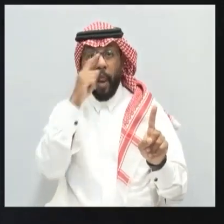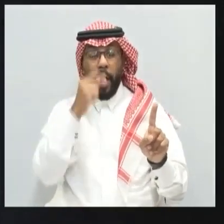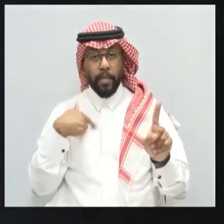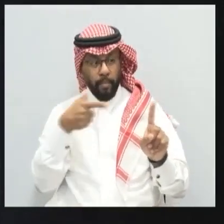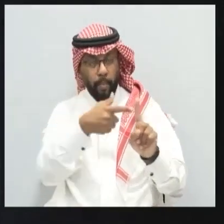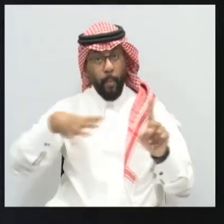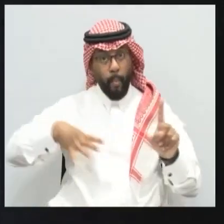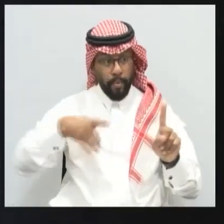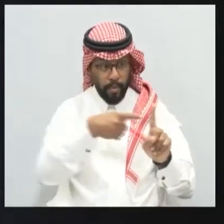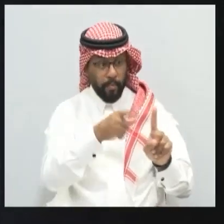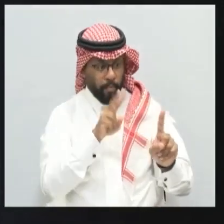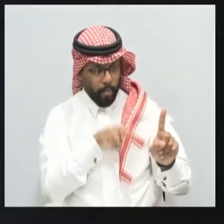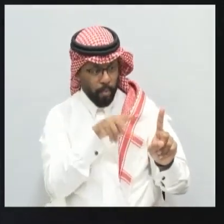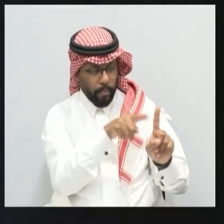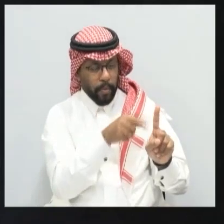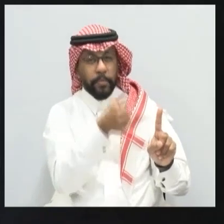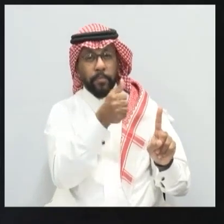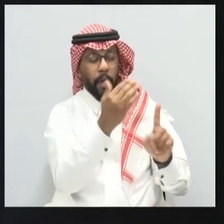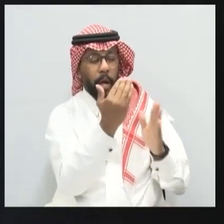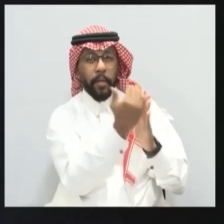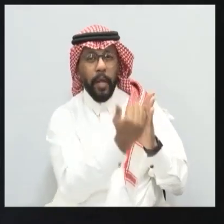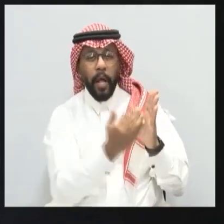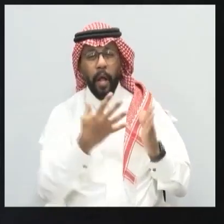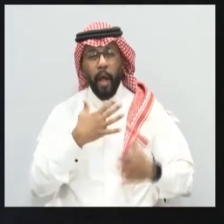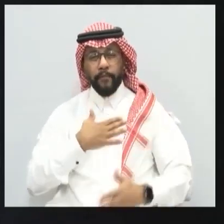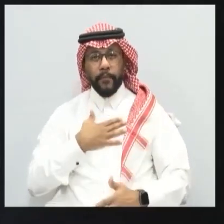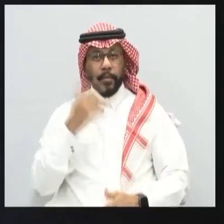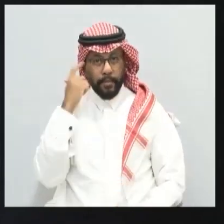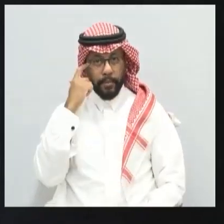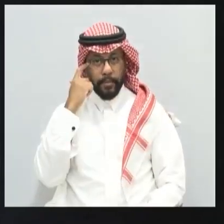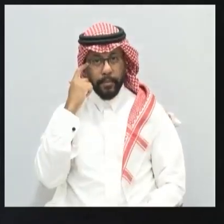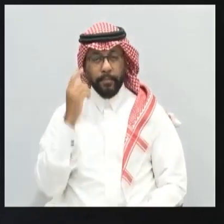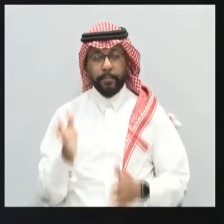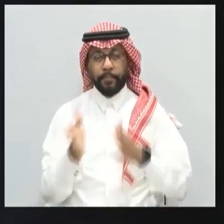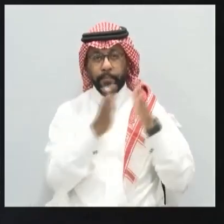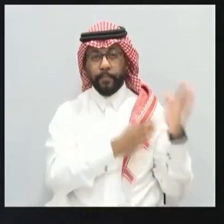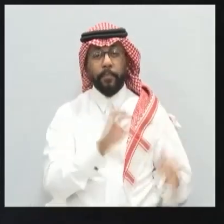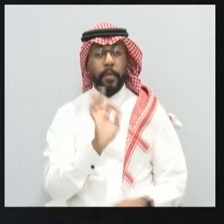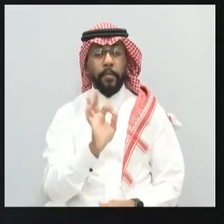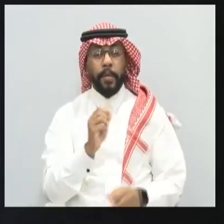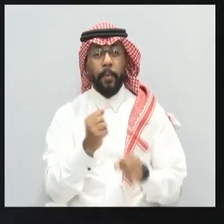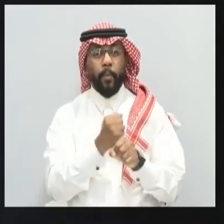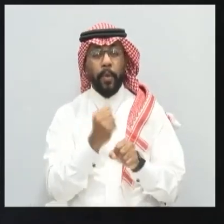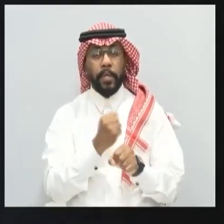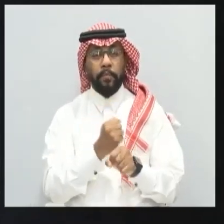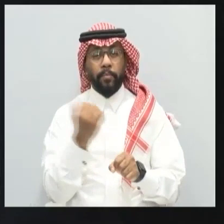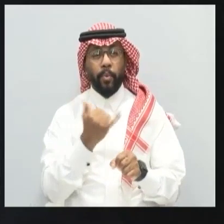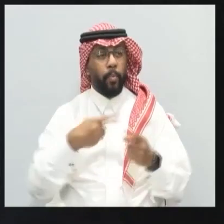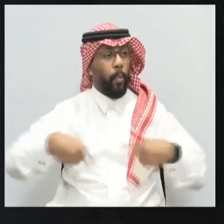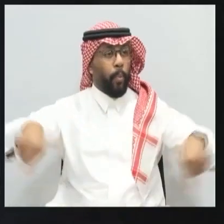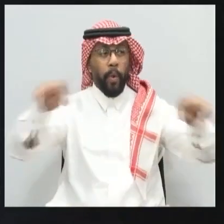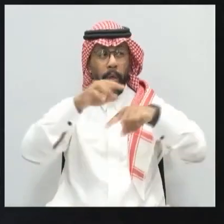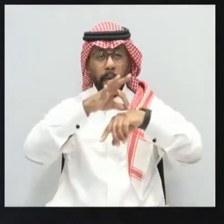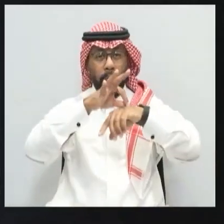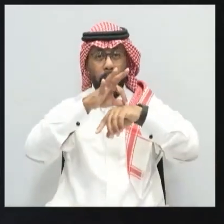هنا الى بعض السمات الشخصيه فمثلا ان كان ان كانت الوظيفه فيها تعامل مع الجمهور